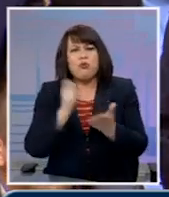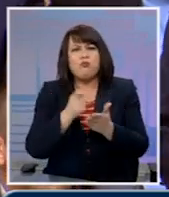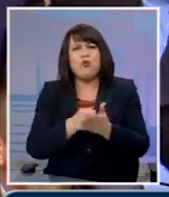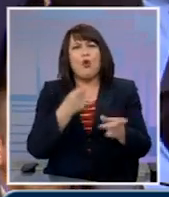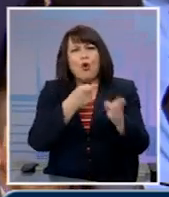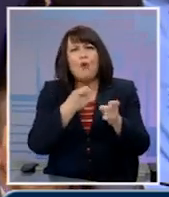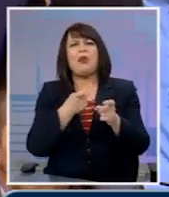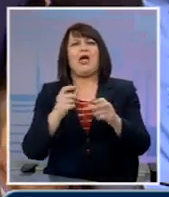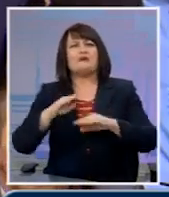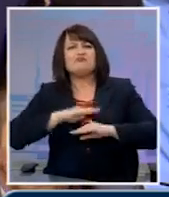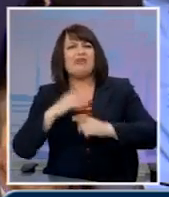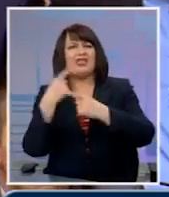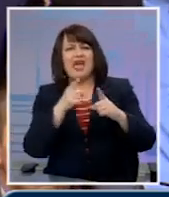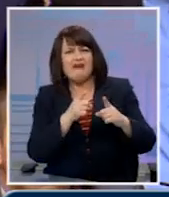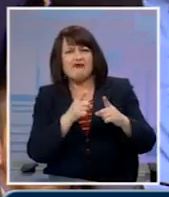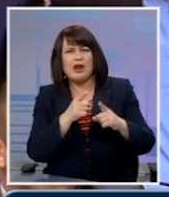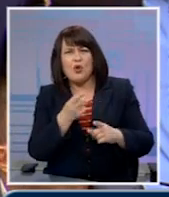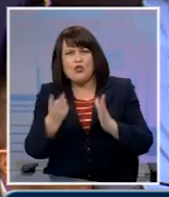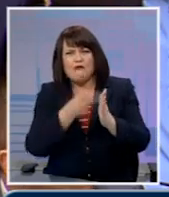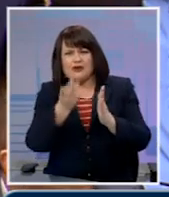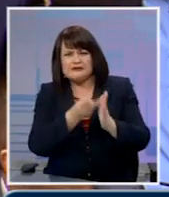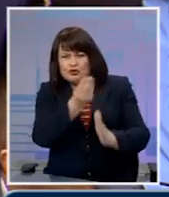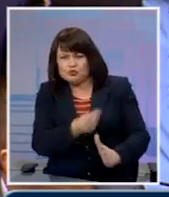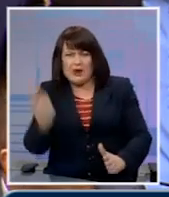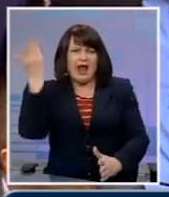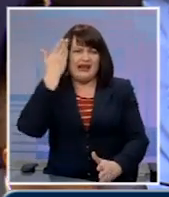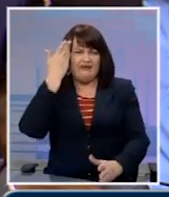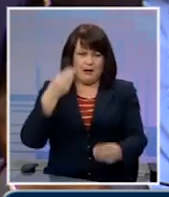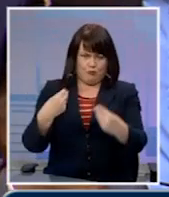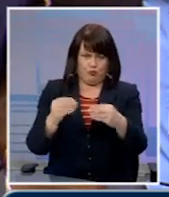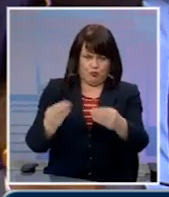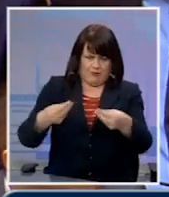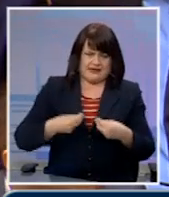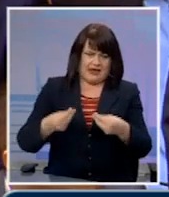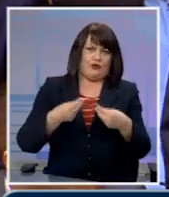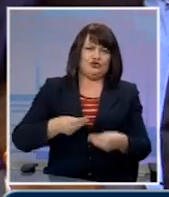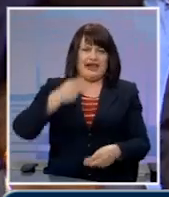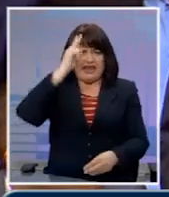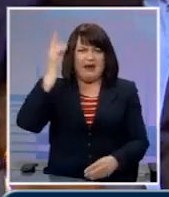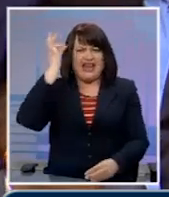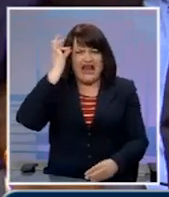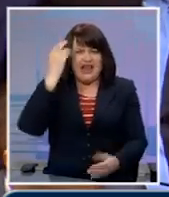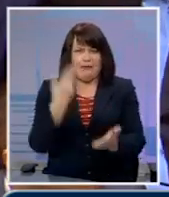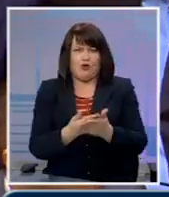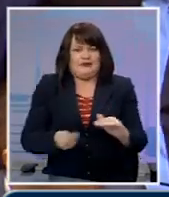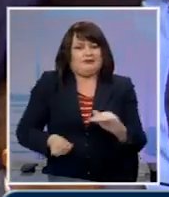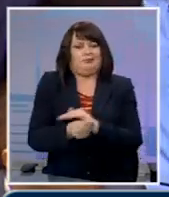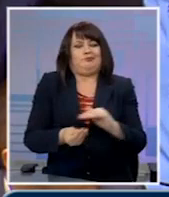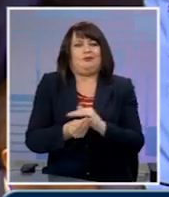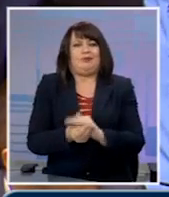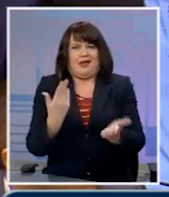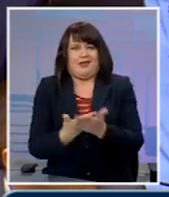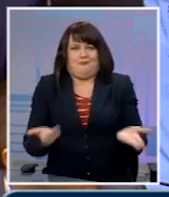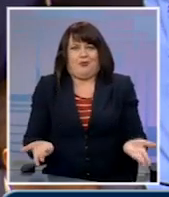συστήματα από την τιμή που στην πραγματικότητα είχαν και που έχει αποδειχθεί ότι δίνανε μίζες